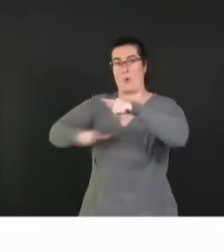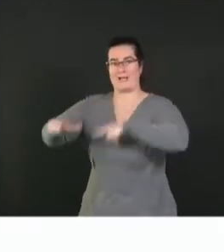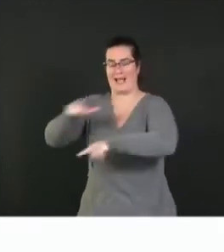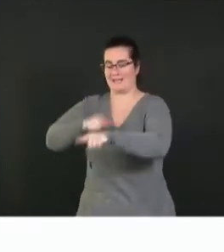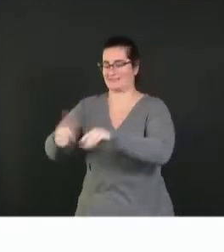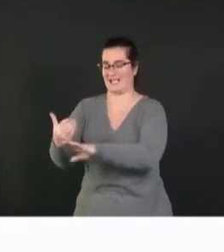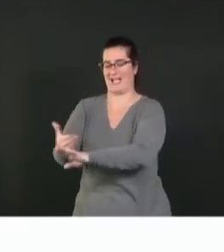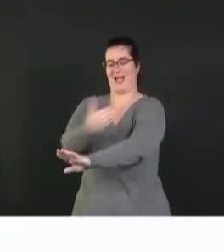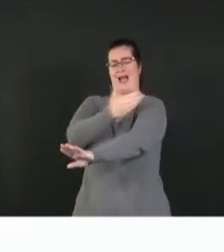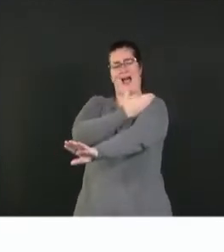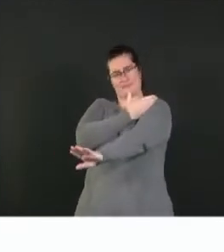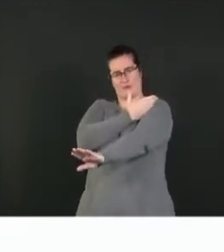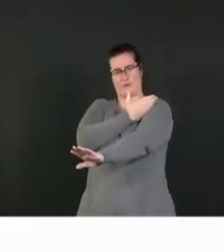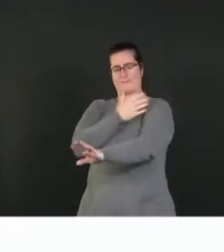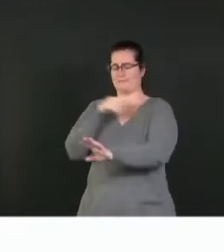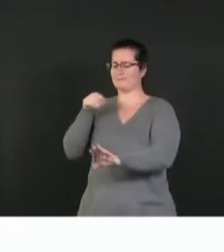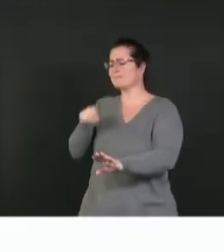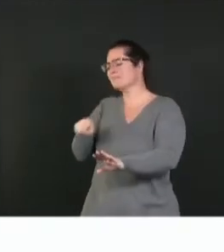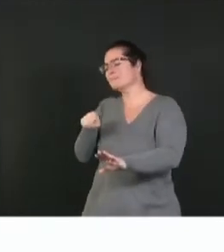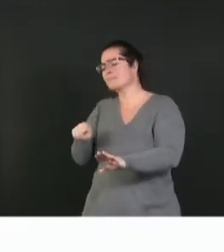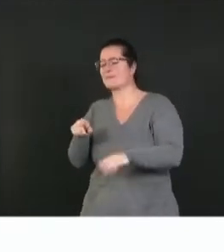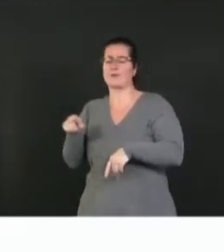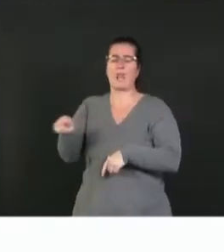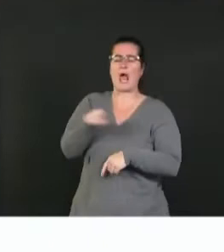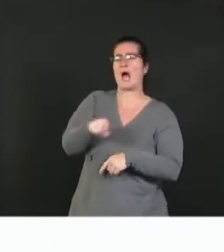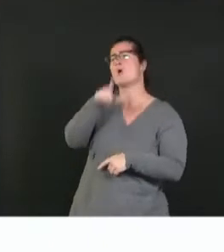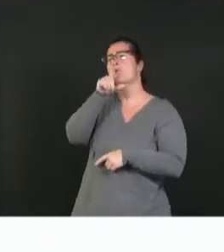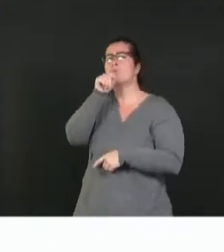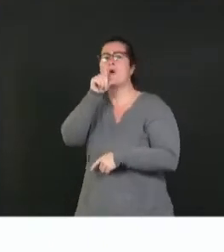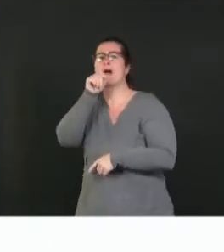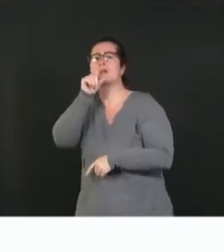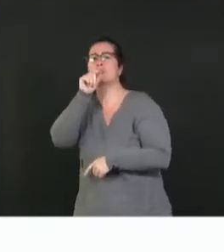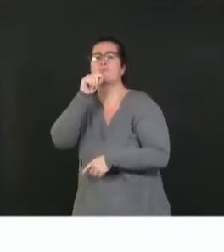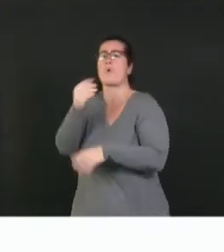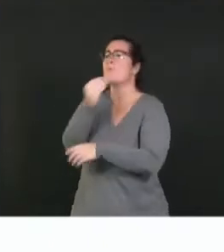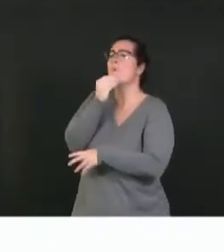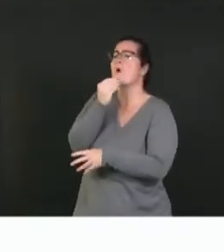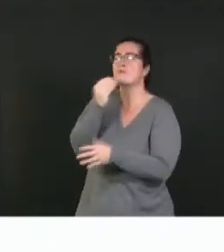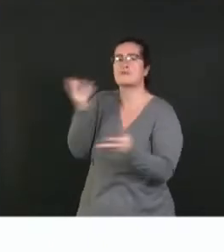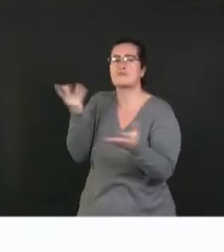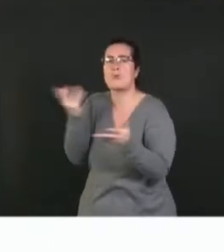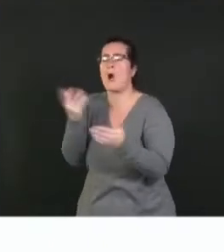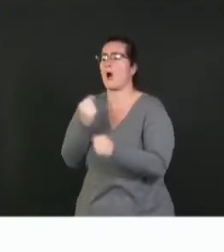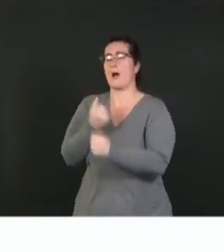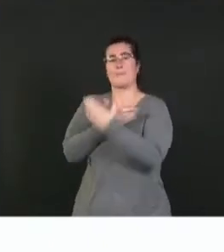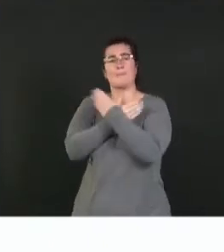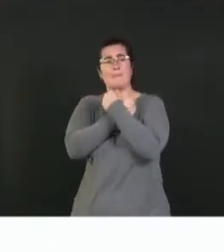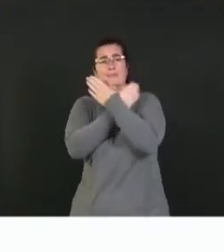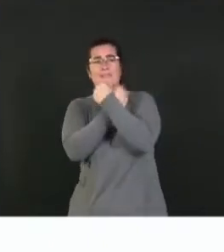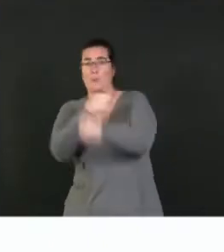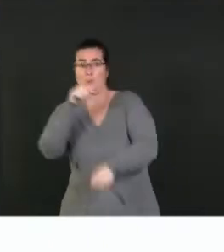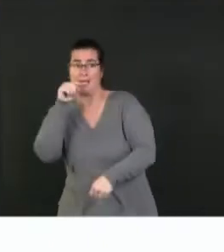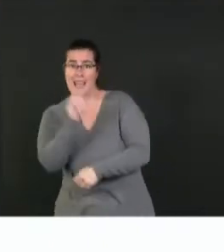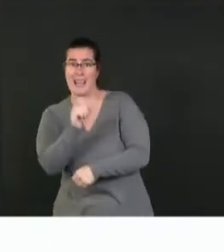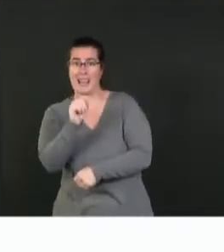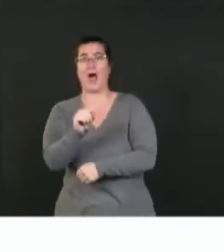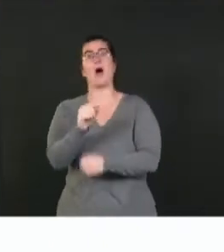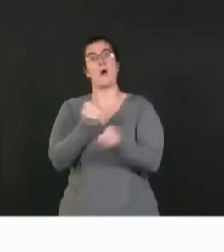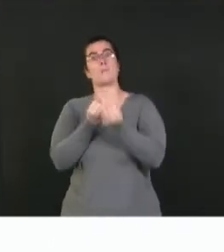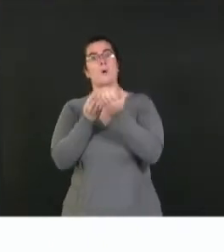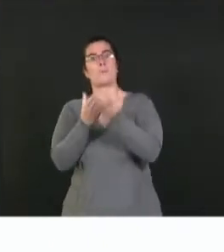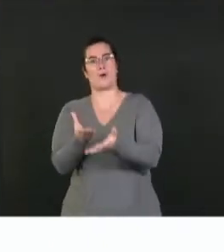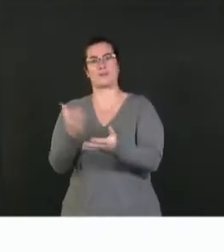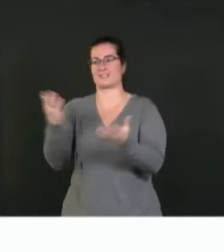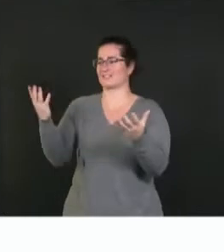amont du projet, se dire, tiens, ici, on a tel oiseau, du gobe-mouche, on a tel papillon, etc. Pourquoi pas essayer de les accueillir sur le